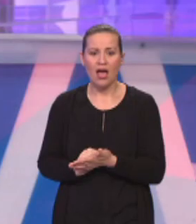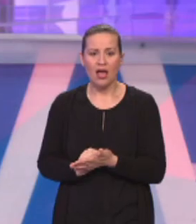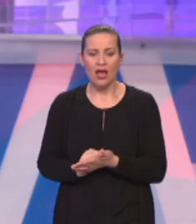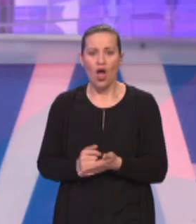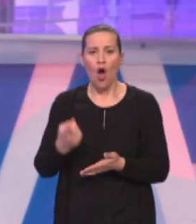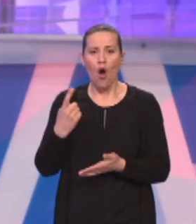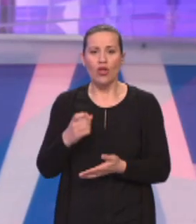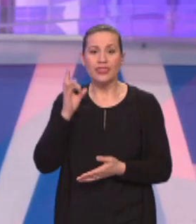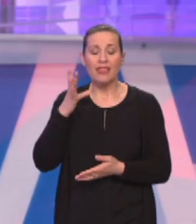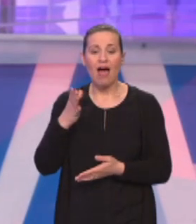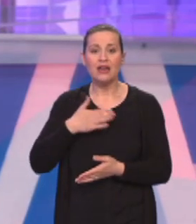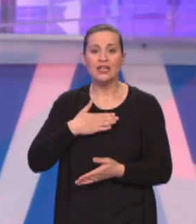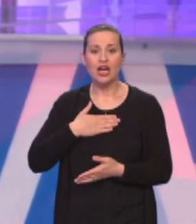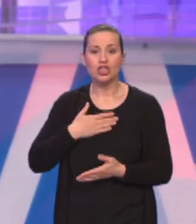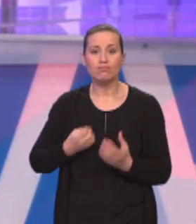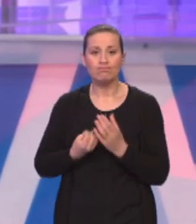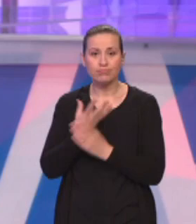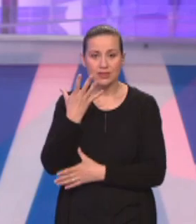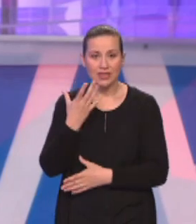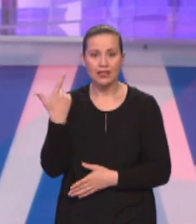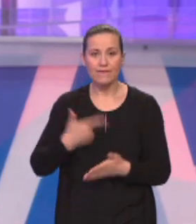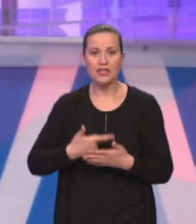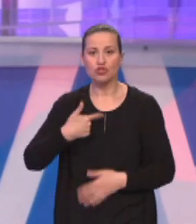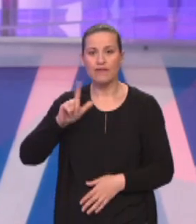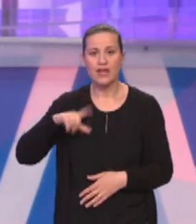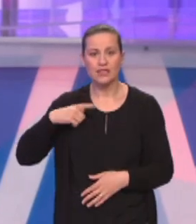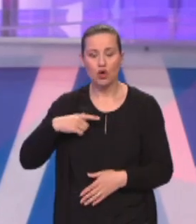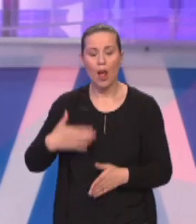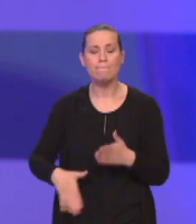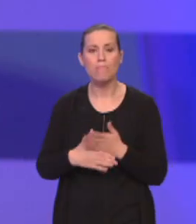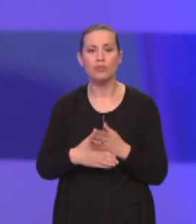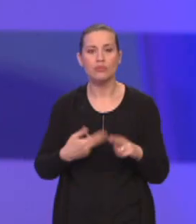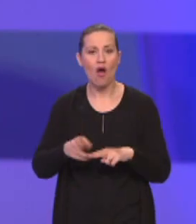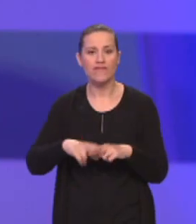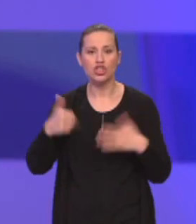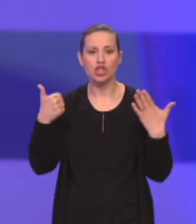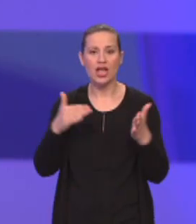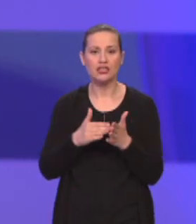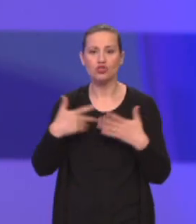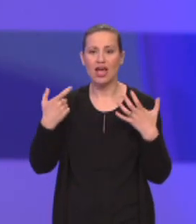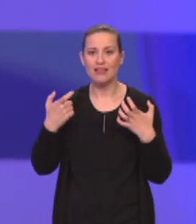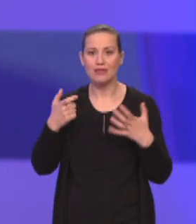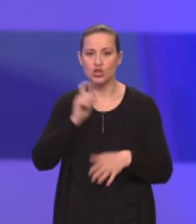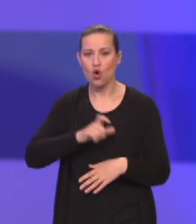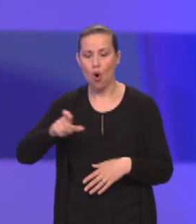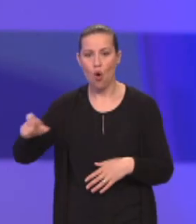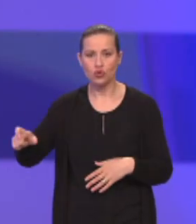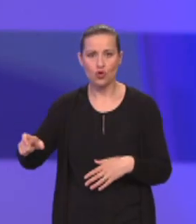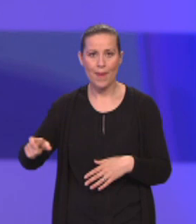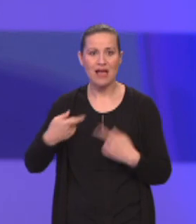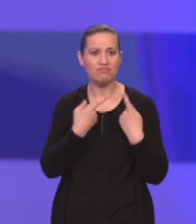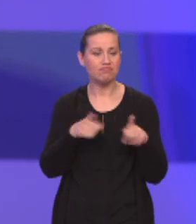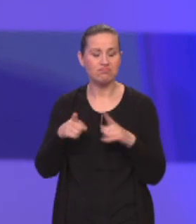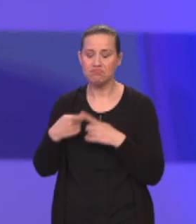Od dana našeg osnutka 2012. godine pomogli smo preko 6700 osoba sa